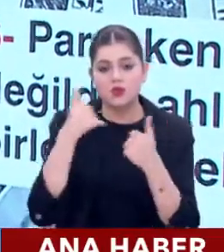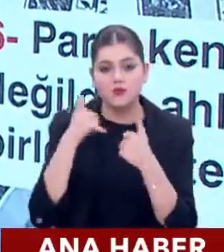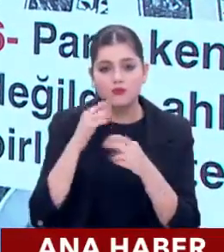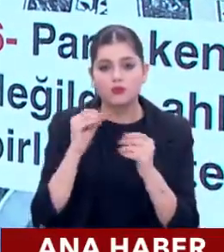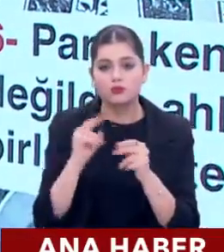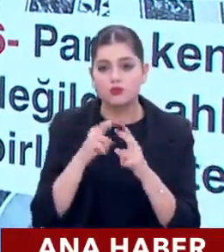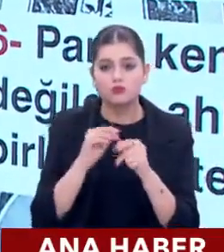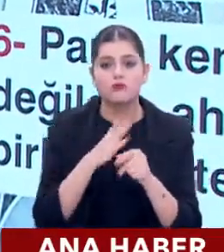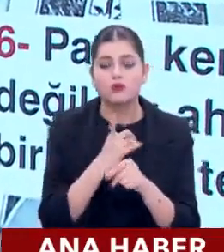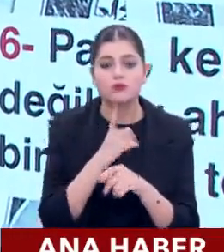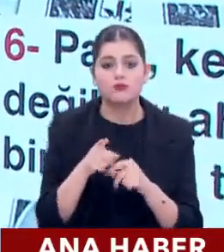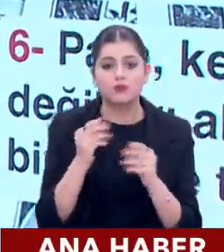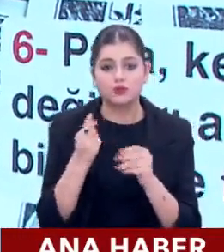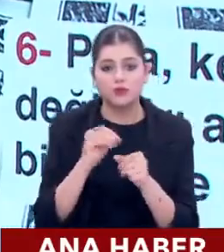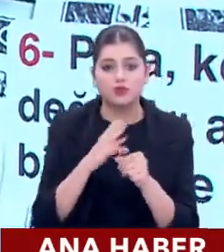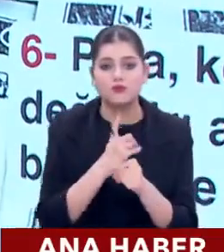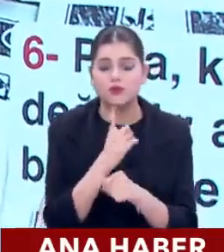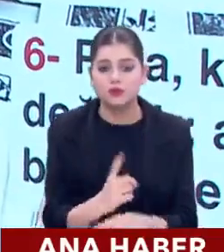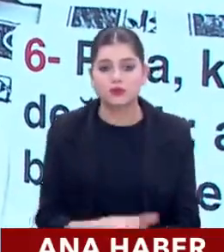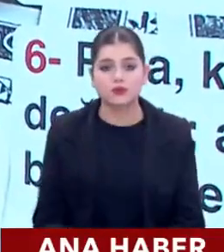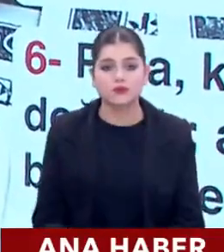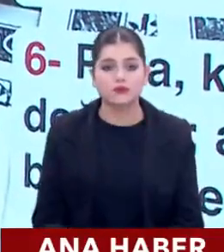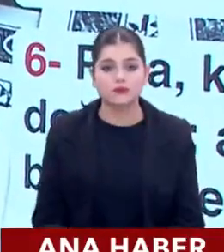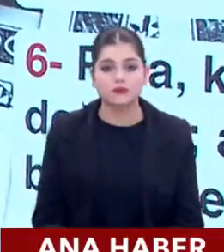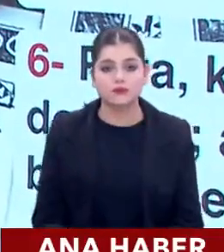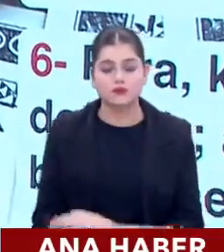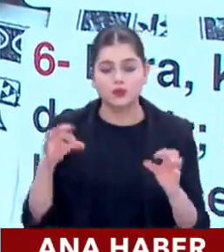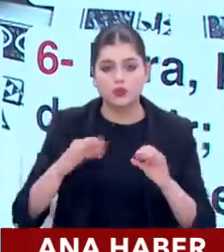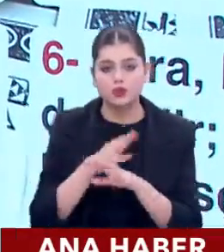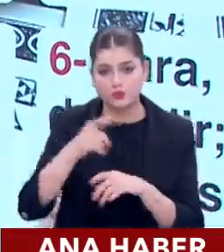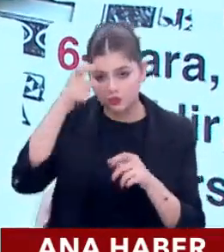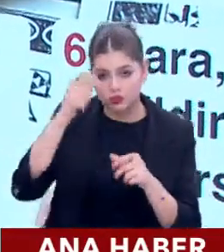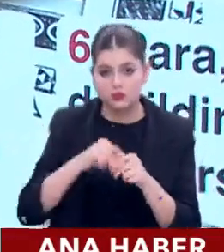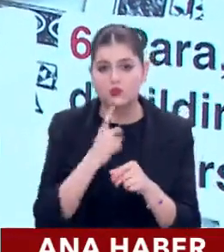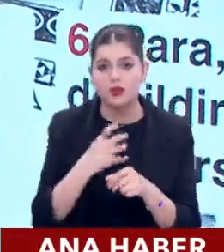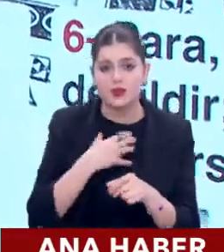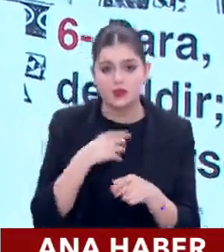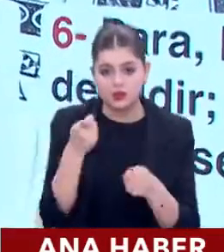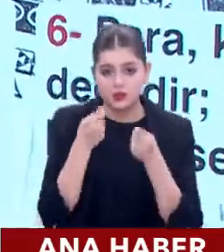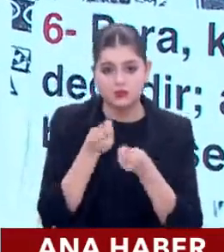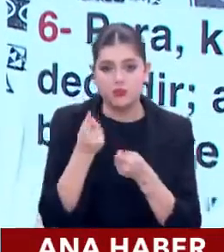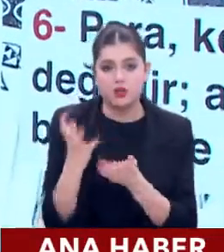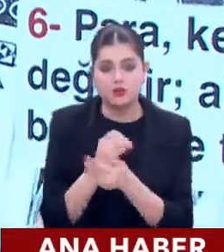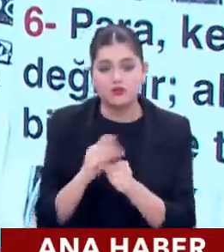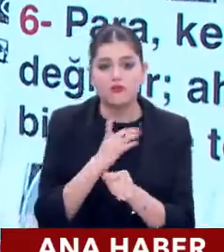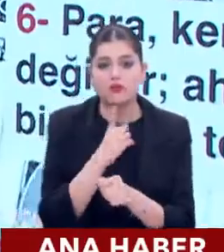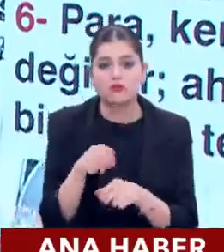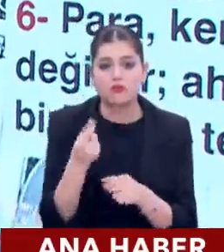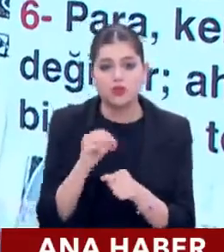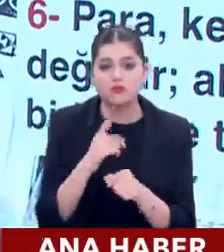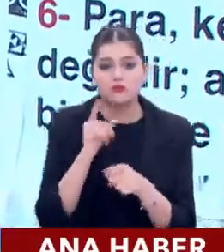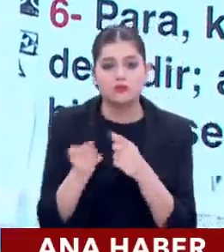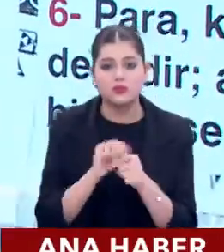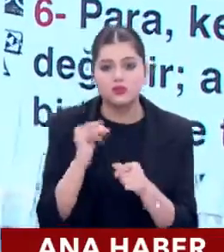vesaire görüşüyor Ama bu kadar para varken ve e Bugüne kadar Türkiye önünde işte kendi işiyle para kazanmışken bu parada